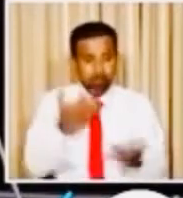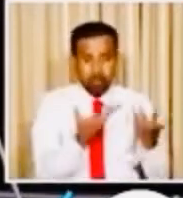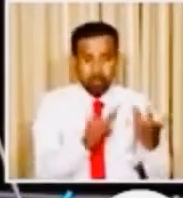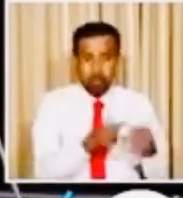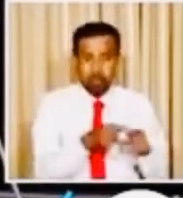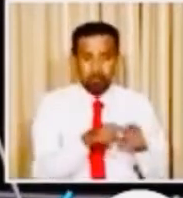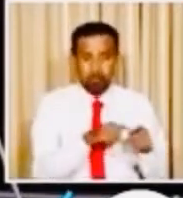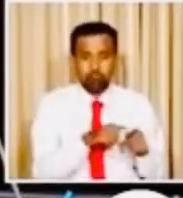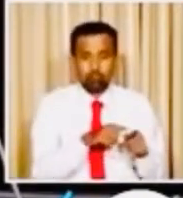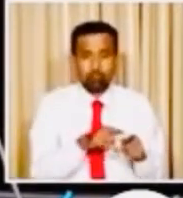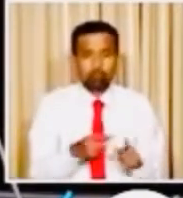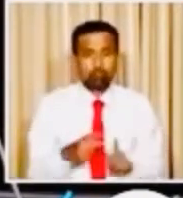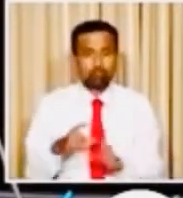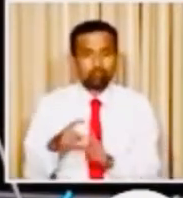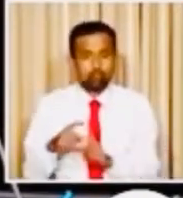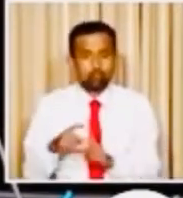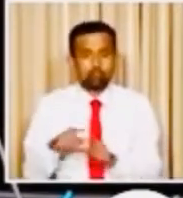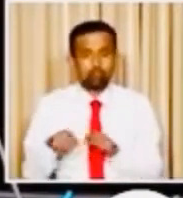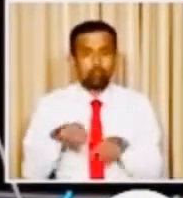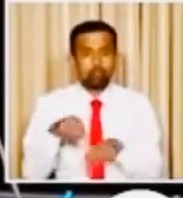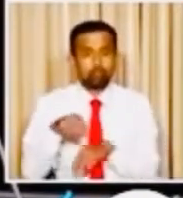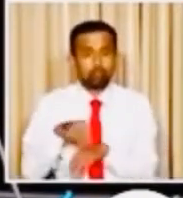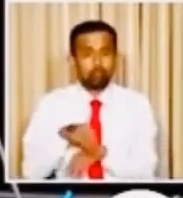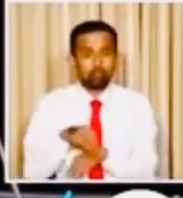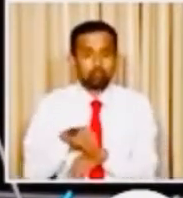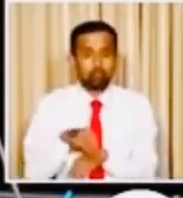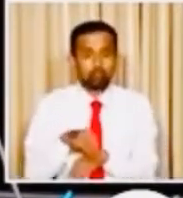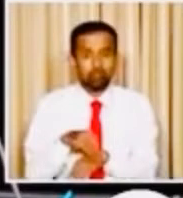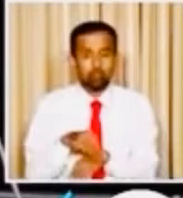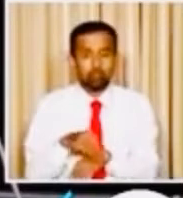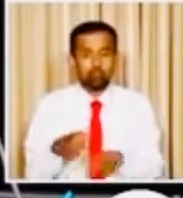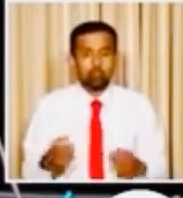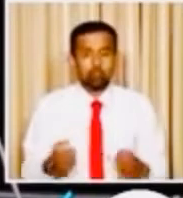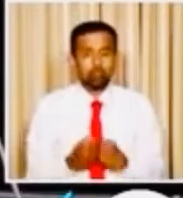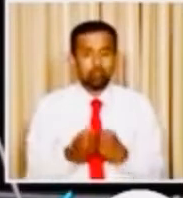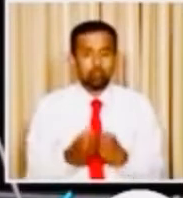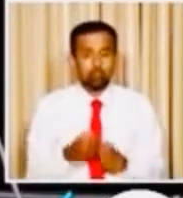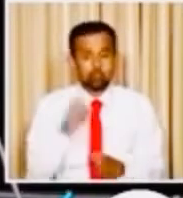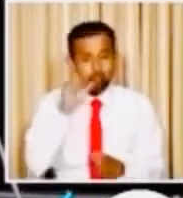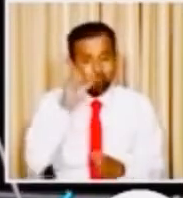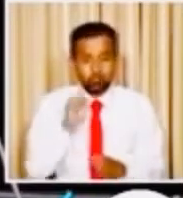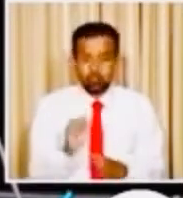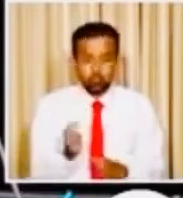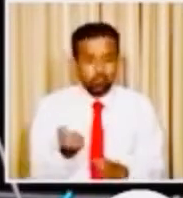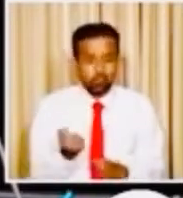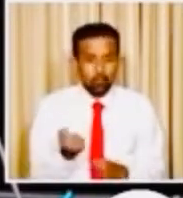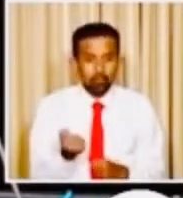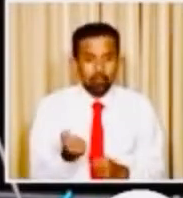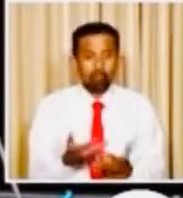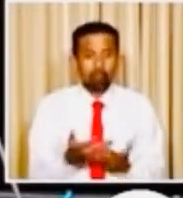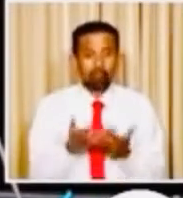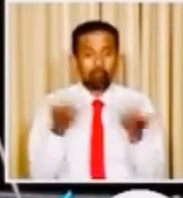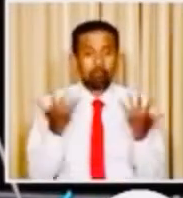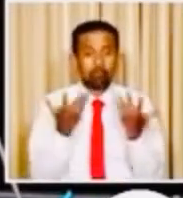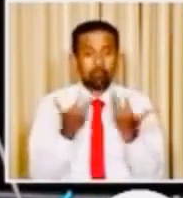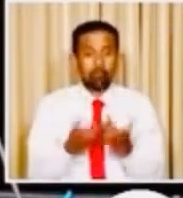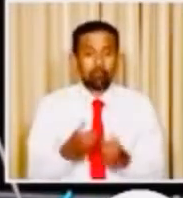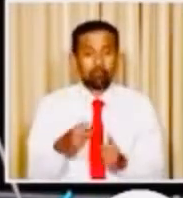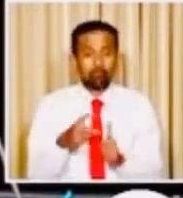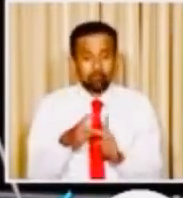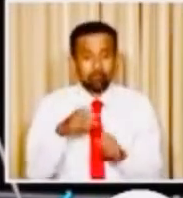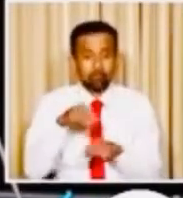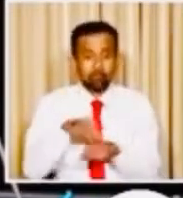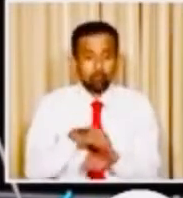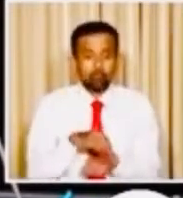වුණත් බරපතල විදිහේ තුවාල සිදුවන අනතුරු අපි සැලකිල්ලට නොගත්තත් විශාල ප්‍රමාණයක් බරපතල තුවාල